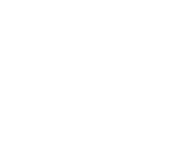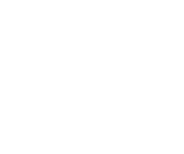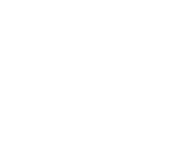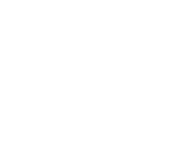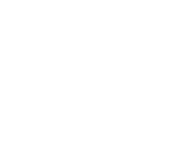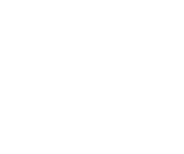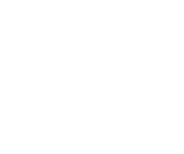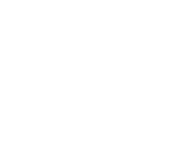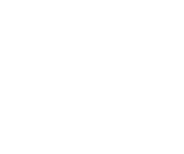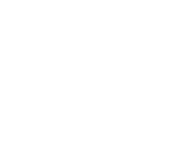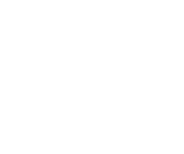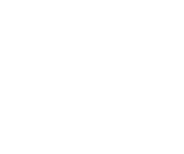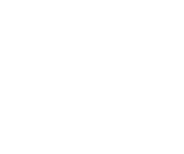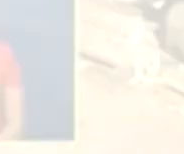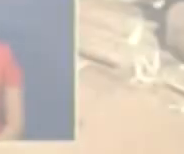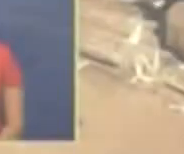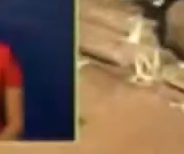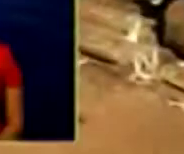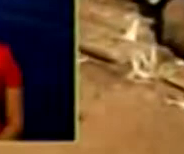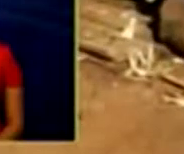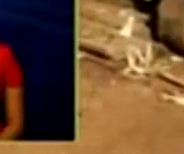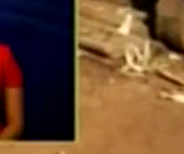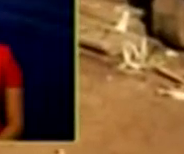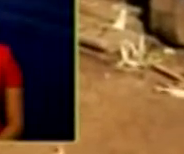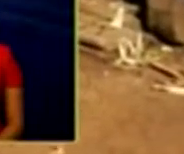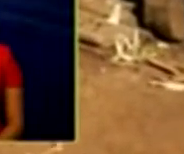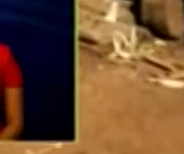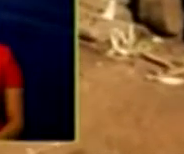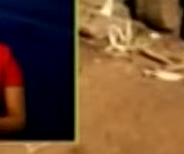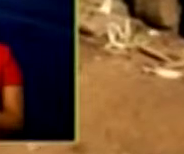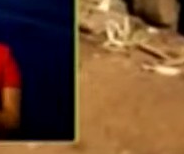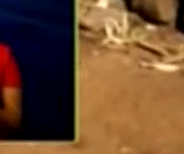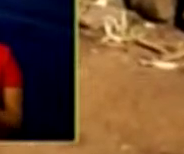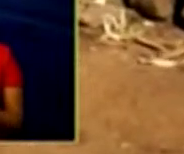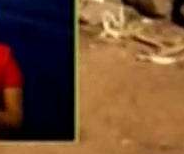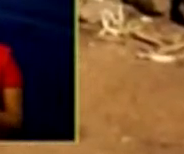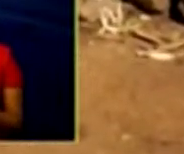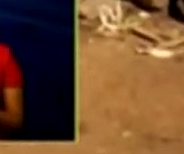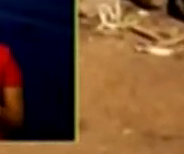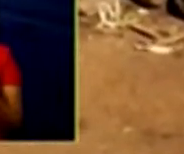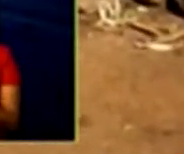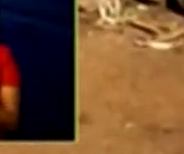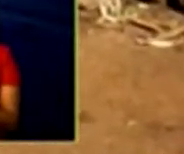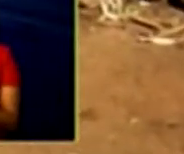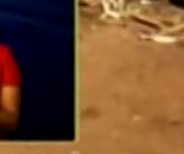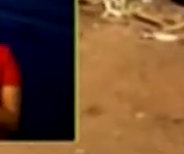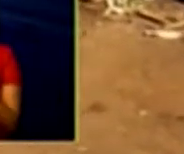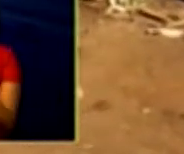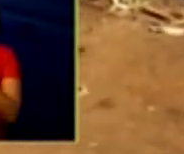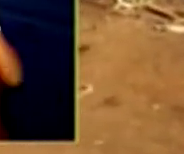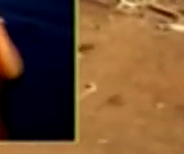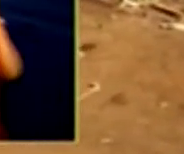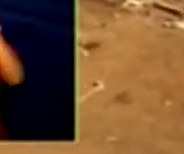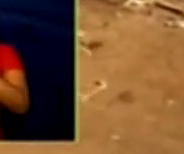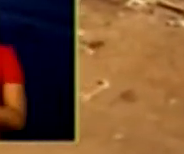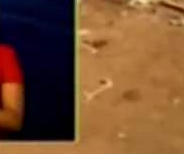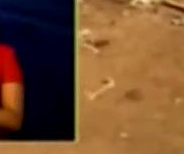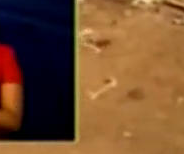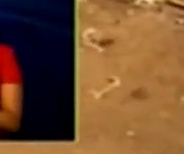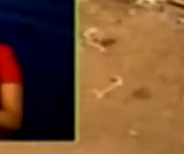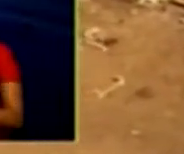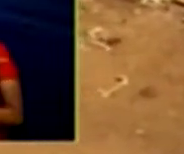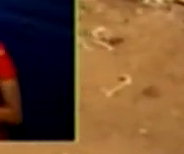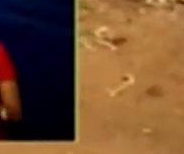Furahia maisha bora, linda jamii yako. Hii movement yako. Asante. Hii movement atoa mazua mingi